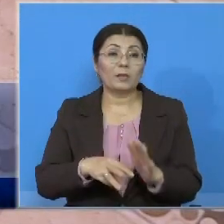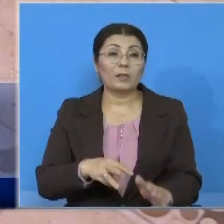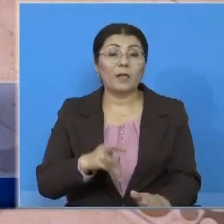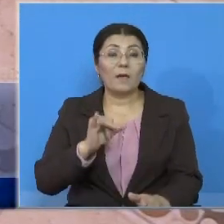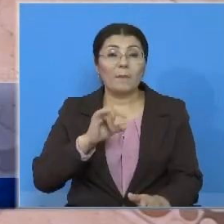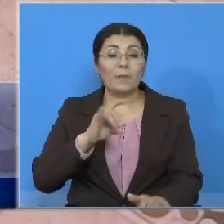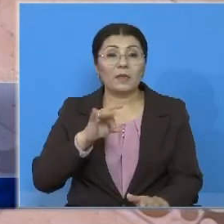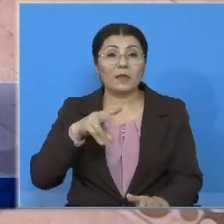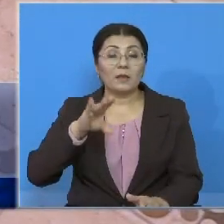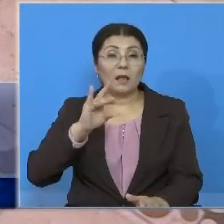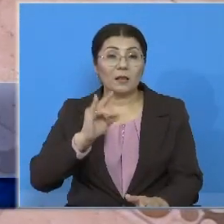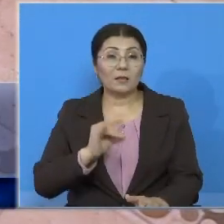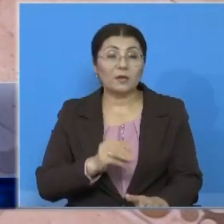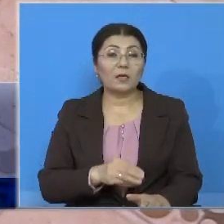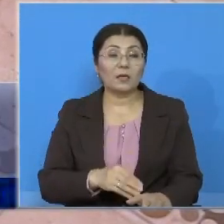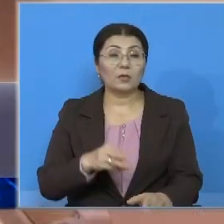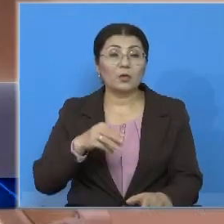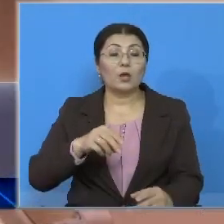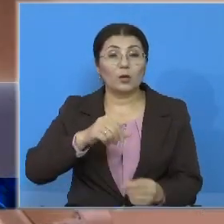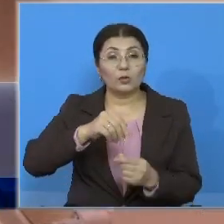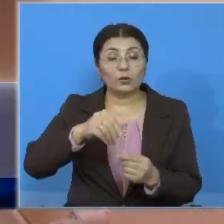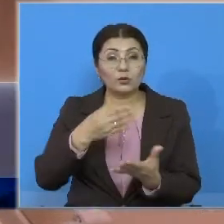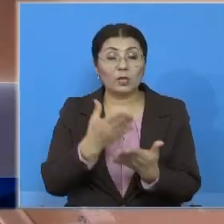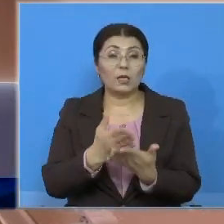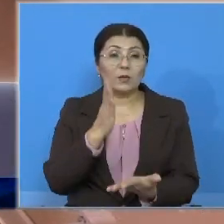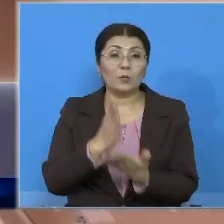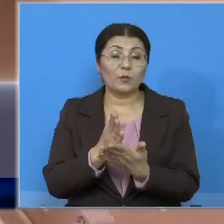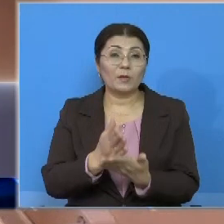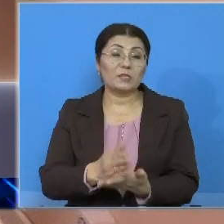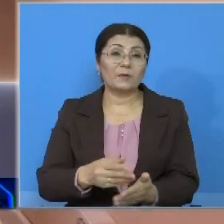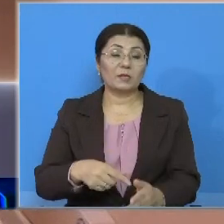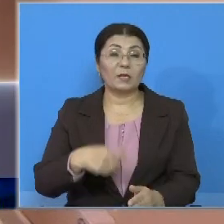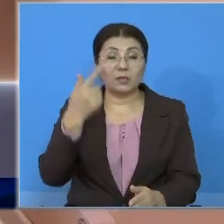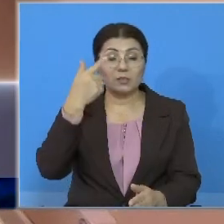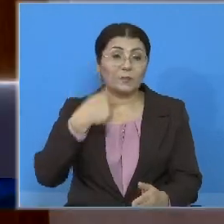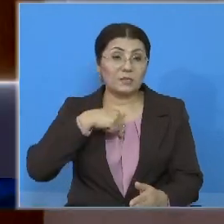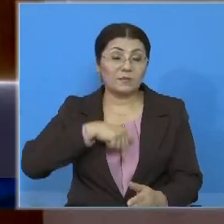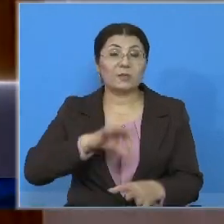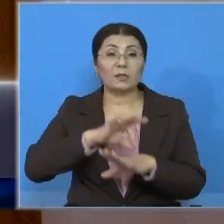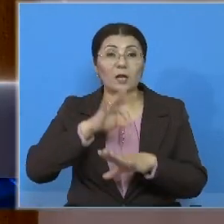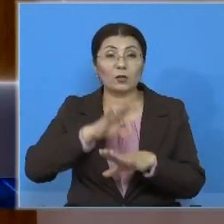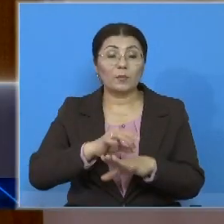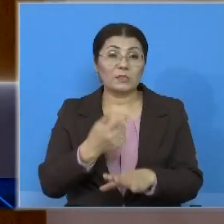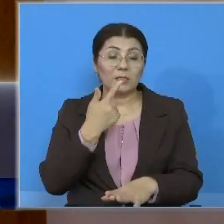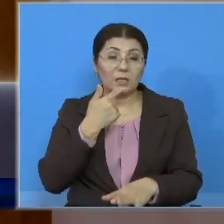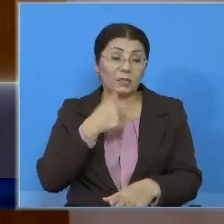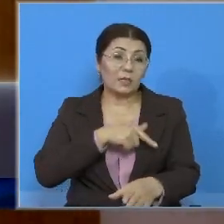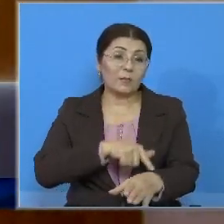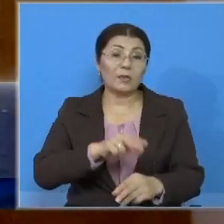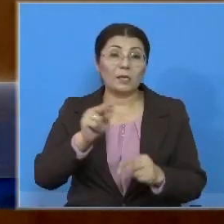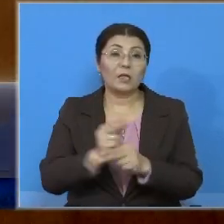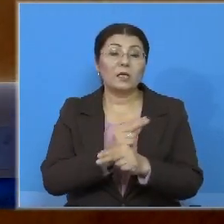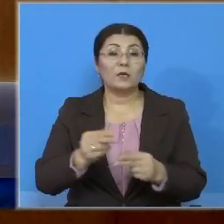тұздар, күрделі органикалық заттар, витаминдер мен амин қышқылдары болады. Ол жүйке және иммундық жүйе ауруларына қан тамырларын емдеуге